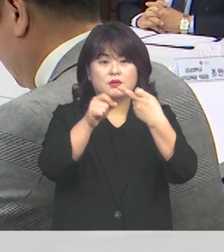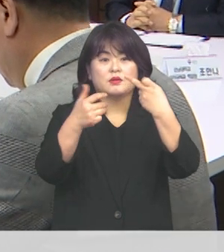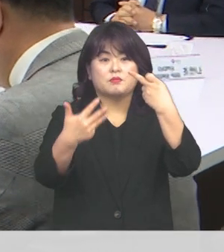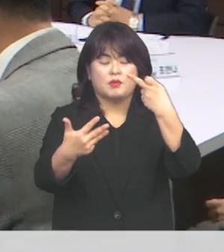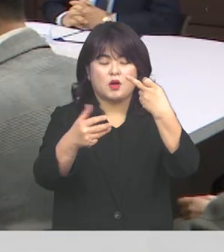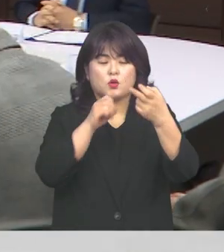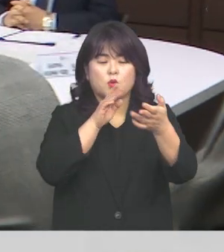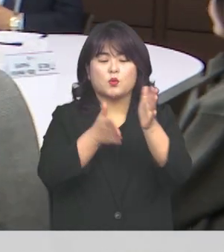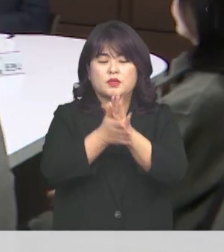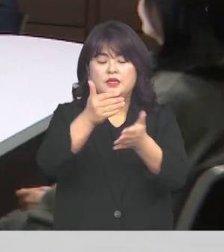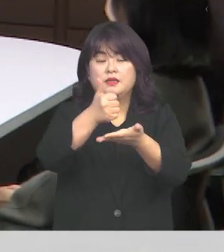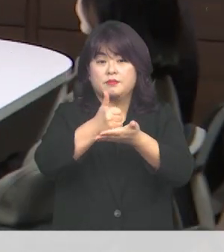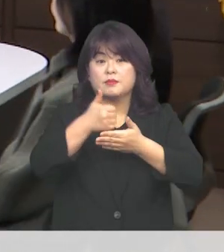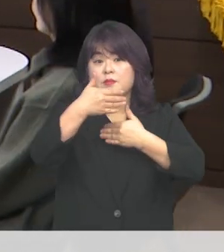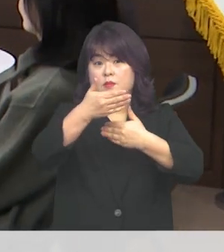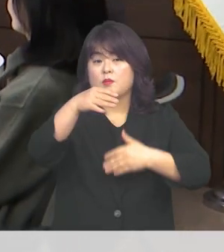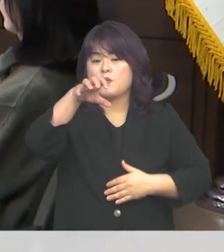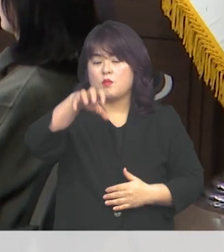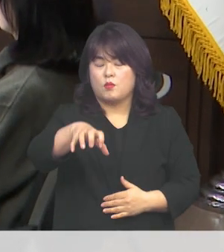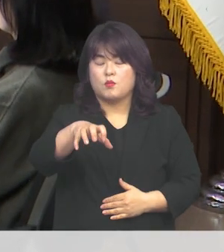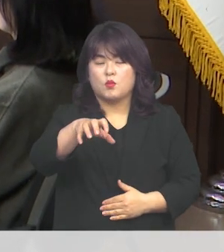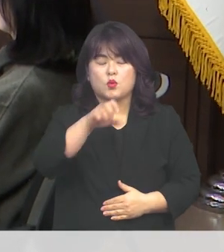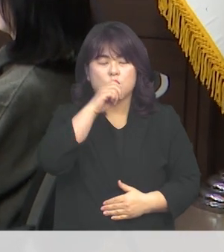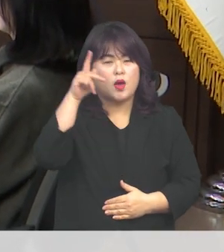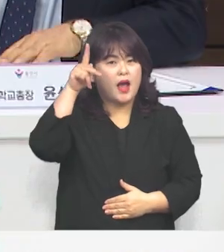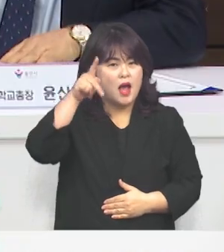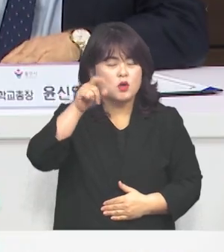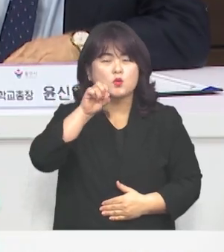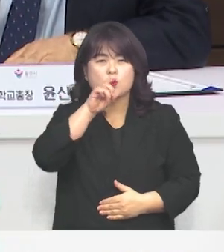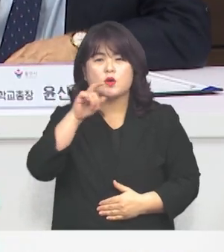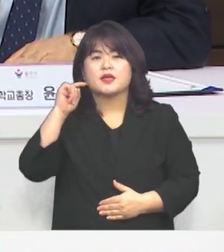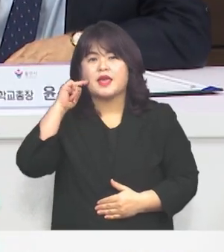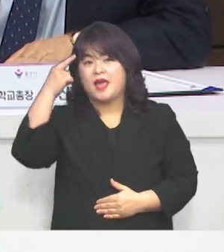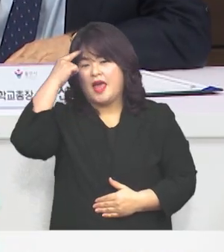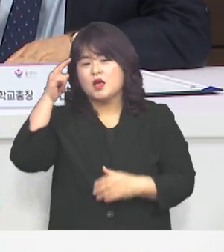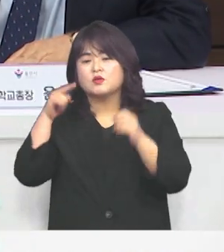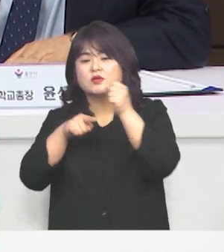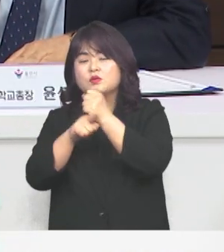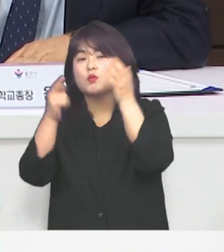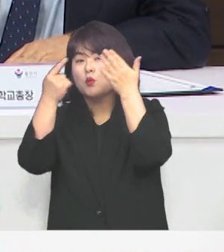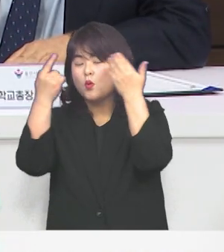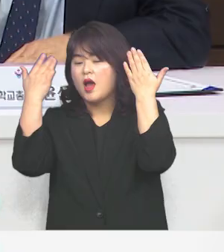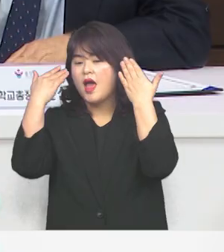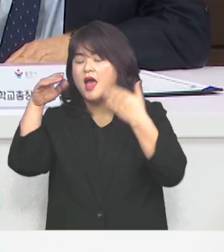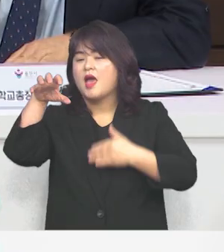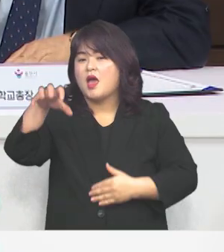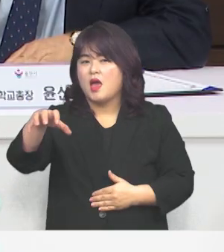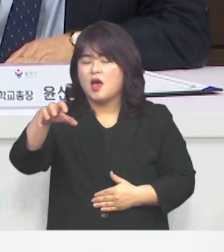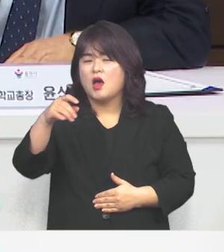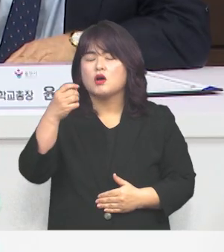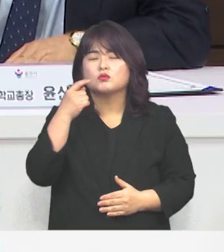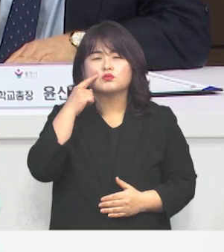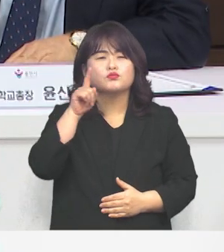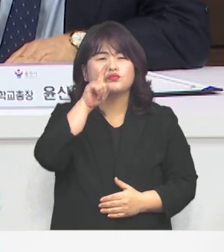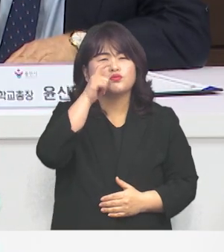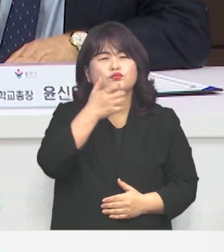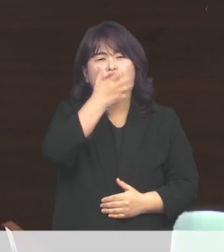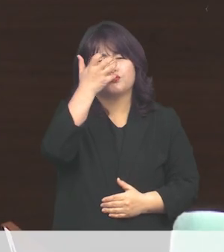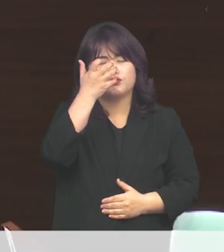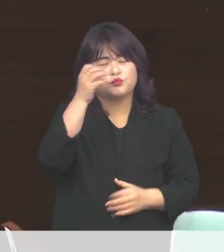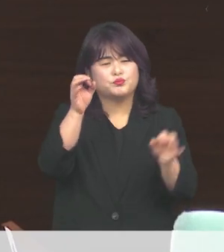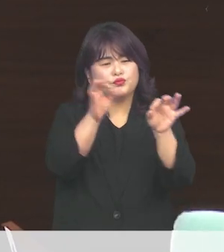용인특례시가 8일 시청 접견실에서 강남대 용인예술과학대와 탄소중립 실현과 기후위기 대응 교육을 강화하기